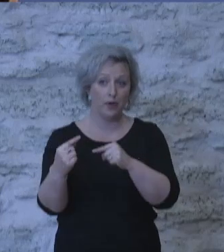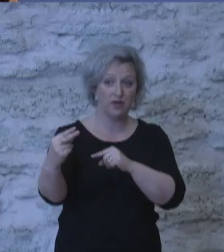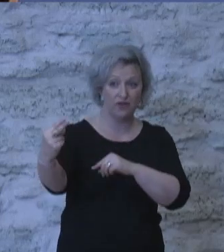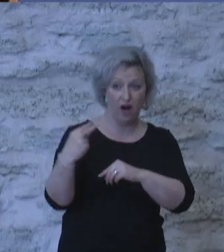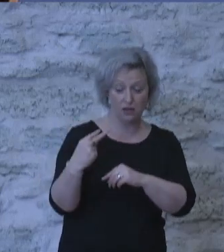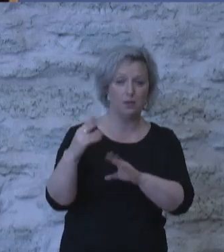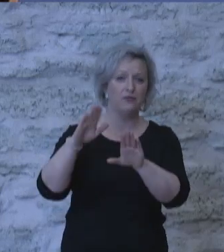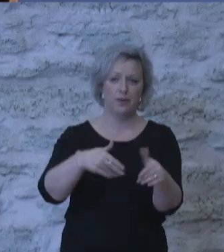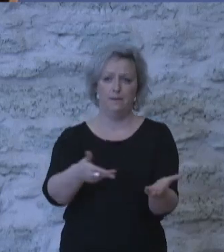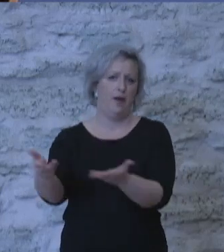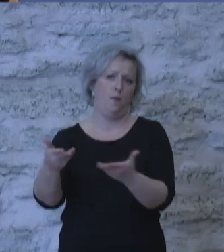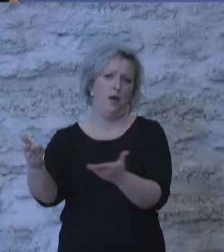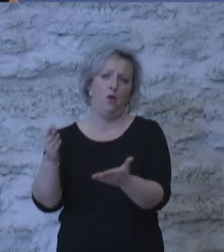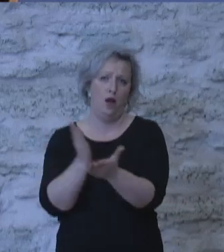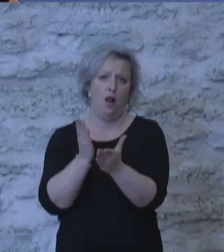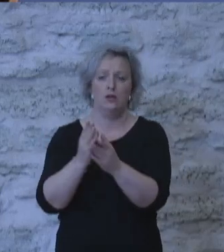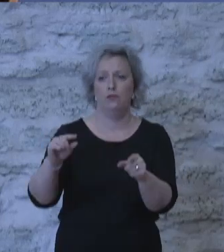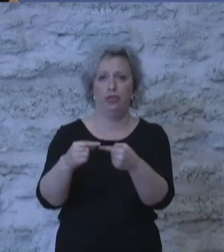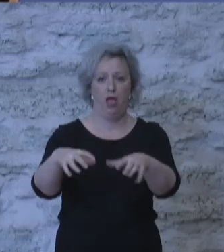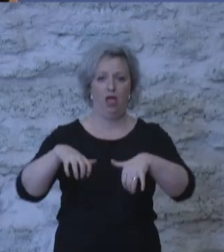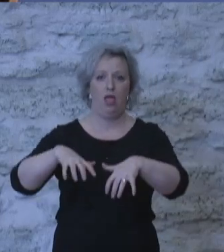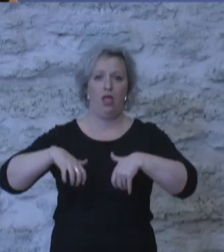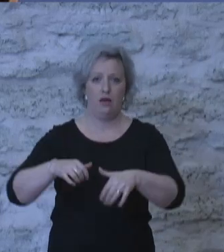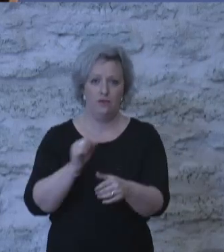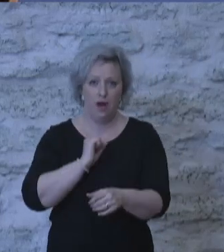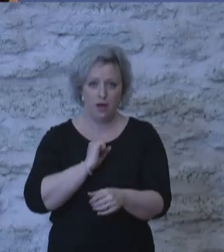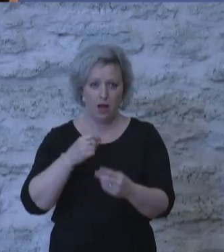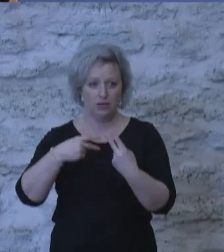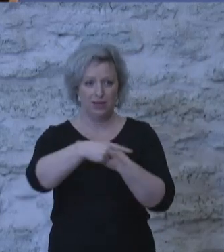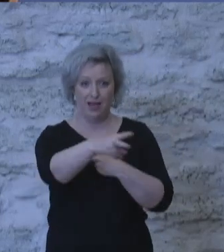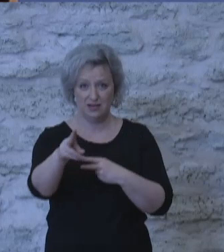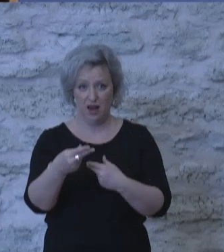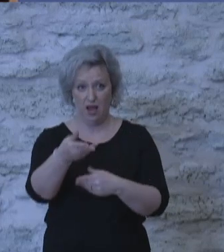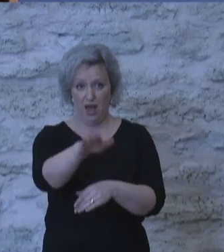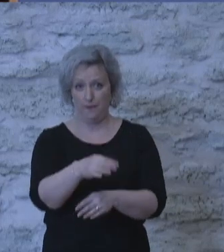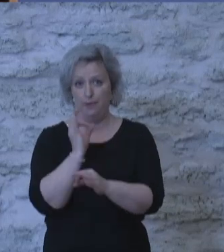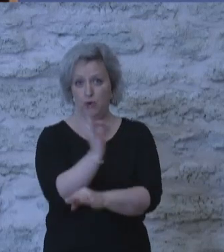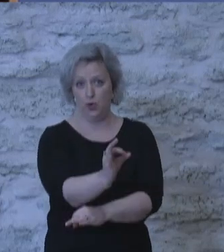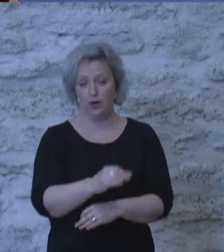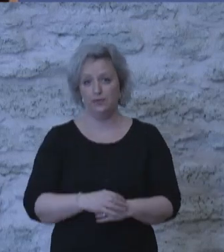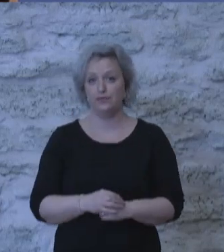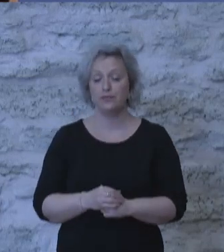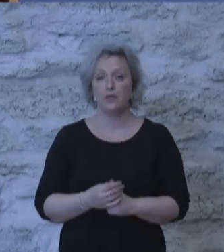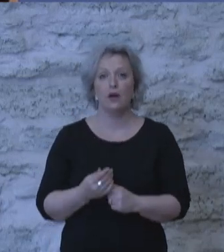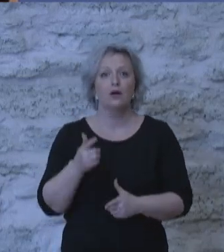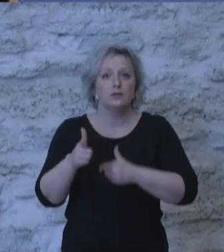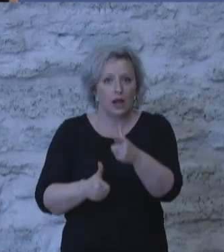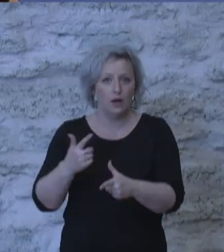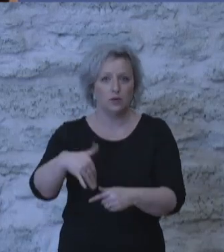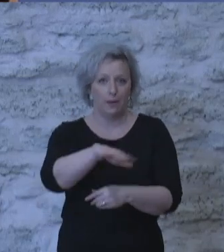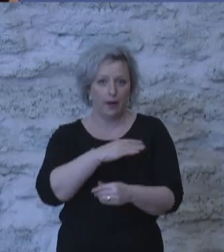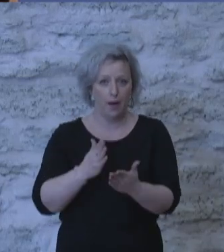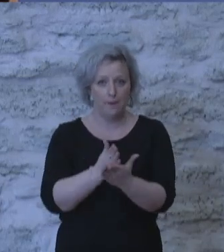et süüdistada, et te tahate kõik oma kõhu alla kokku kraapida. Ja teistele mitte midagi ei jäta. Noh, see tegelikuses meie poliitilisel